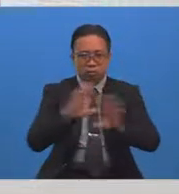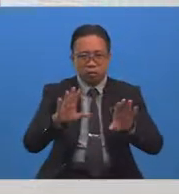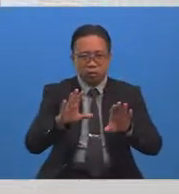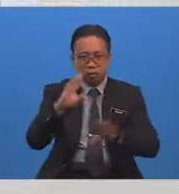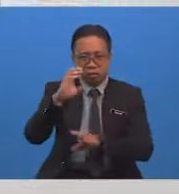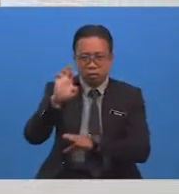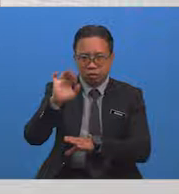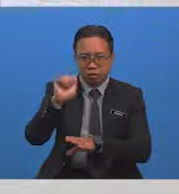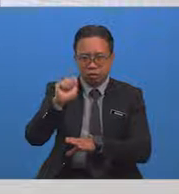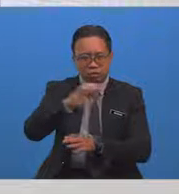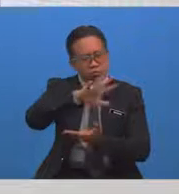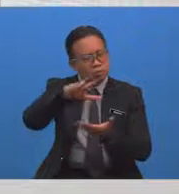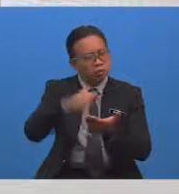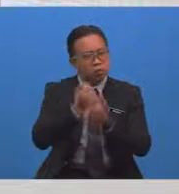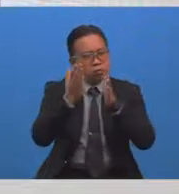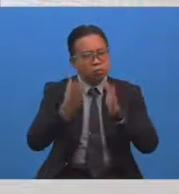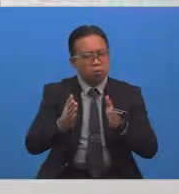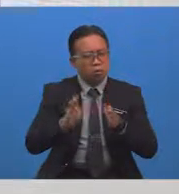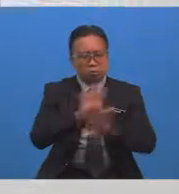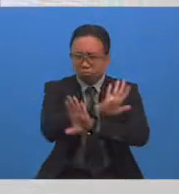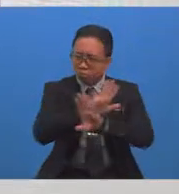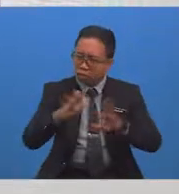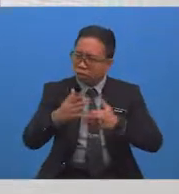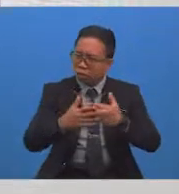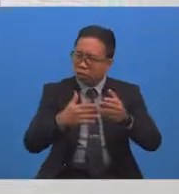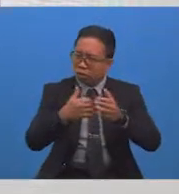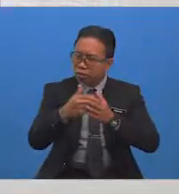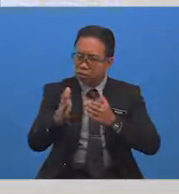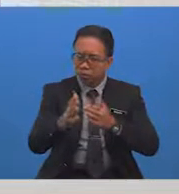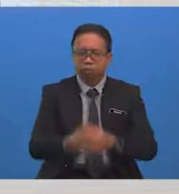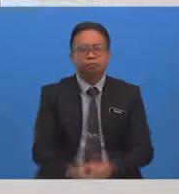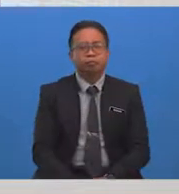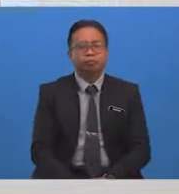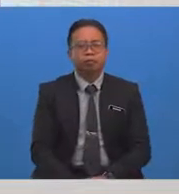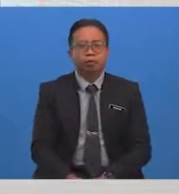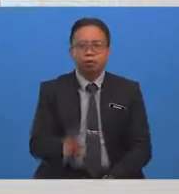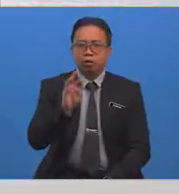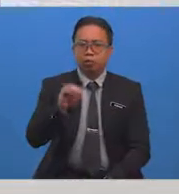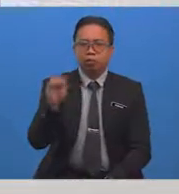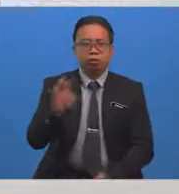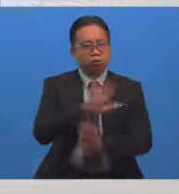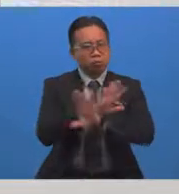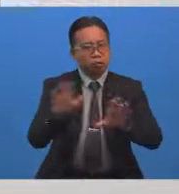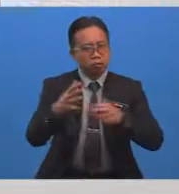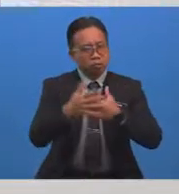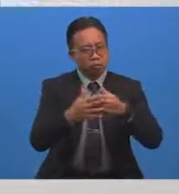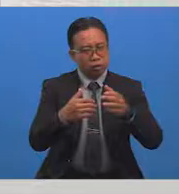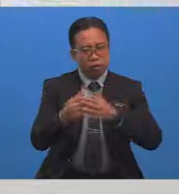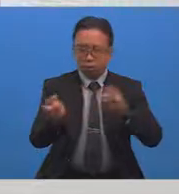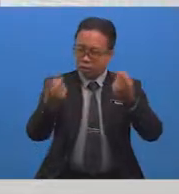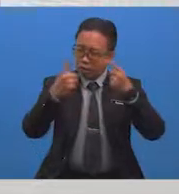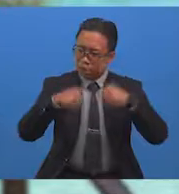tidak selesa keadaan tanpa sikap rajin mengakibatkan murid-murid tidak selesa datang